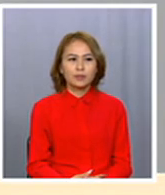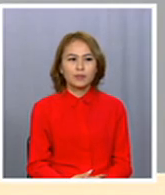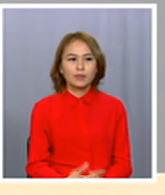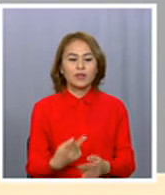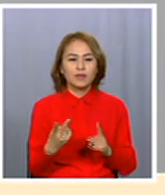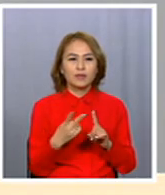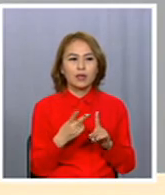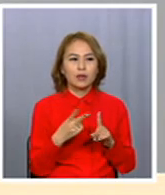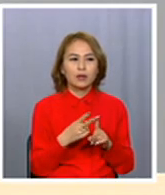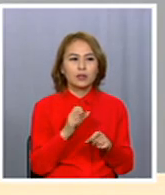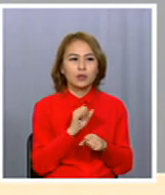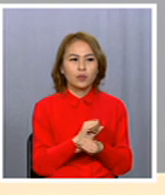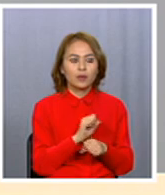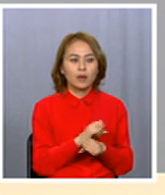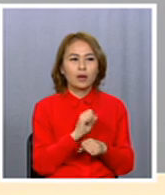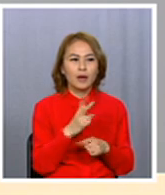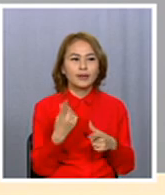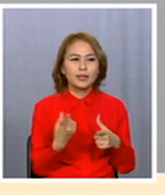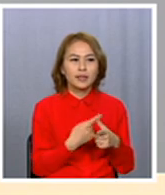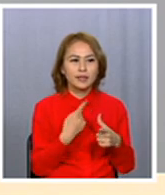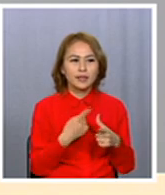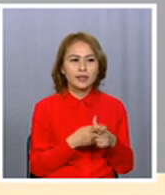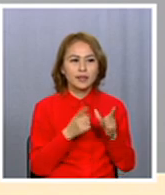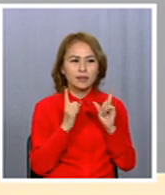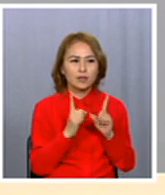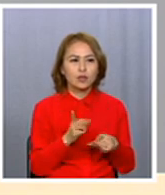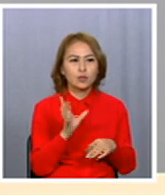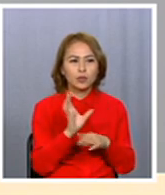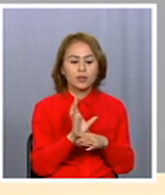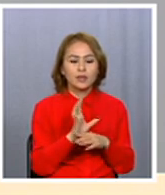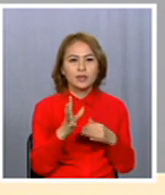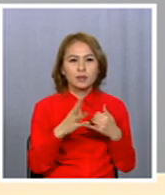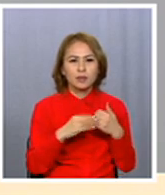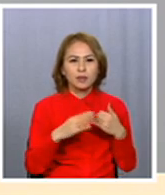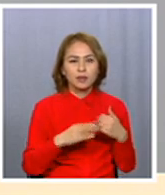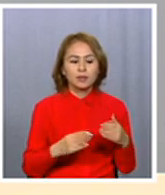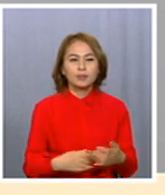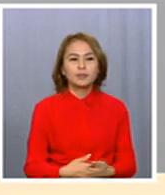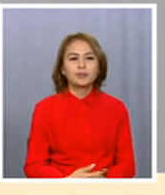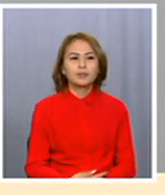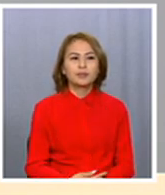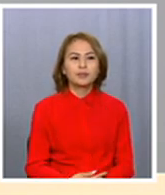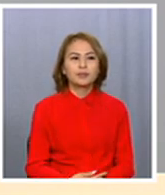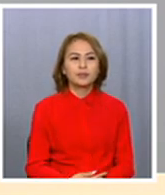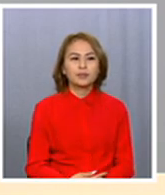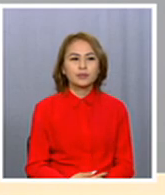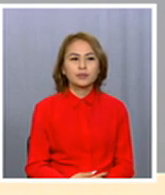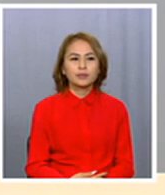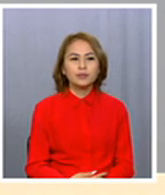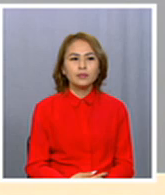Вторая остановка. Как называется естественный спутник Земли?